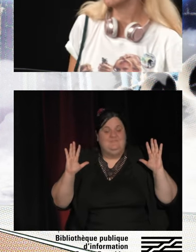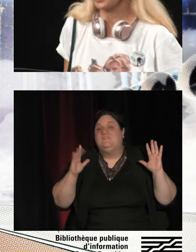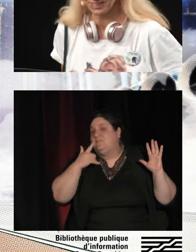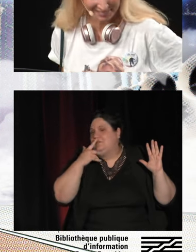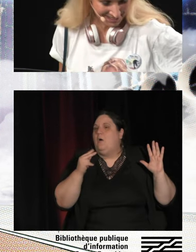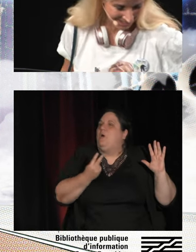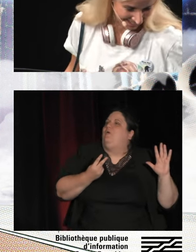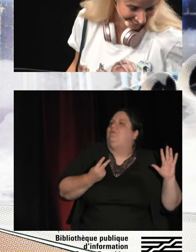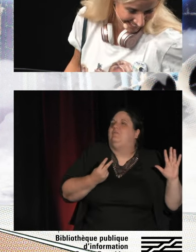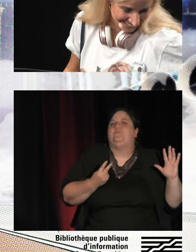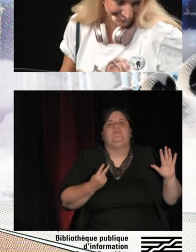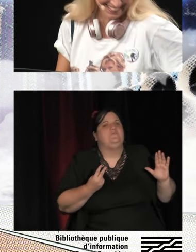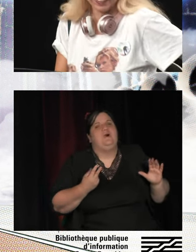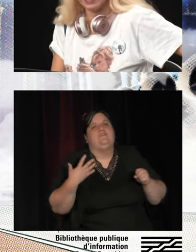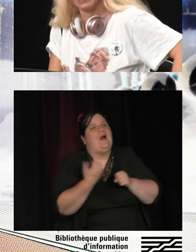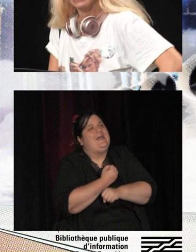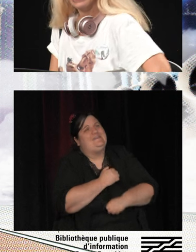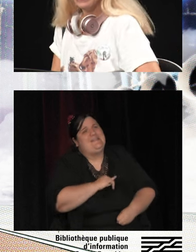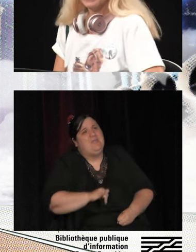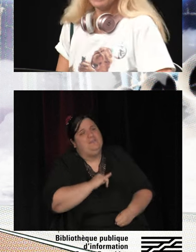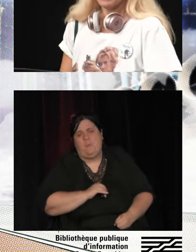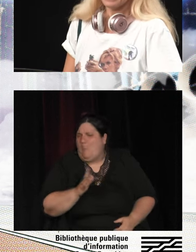Moi, j'ai jamais douté. Hein.